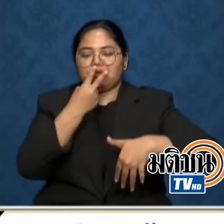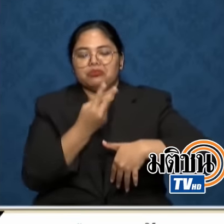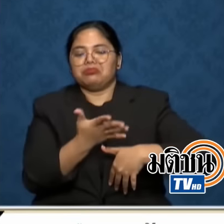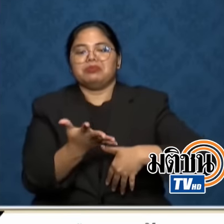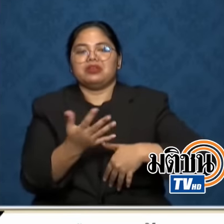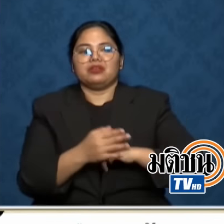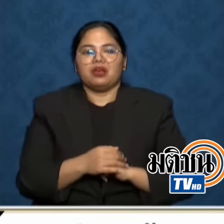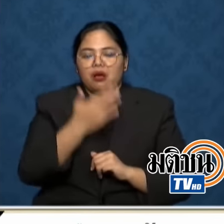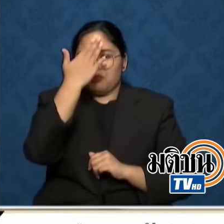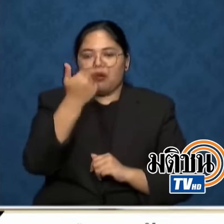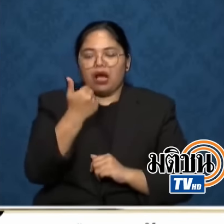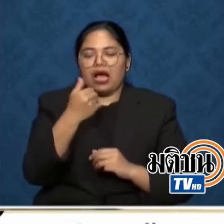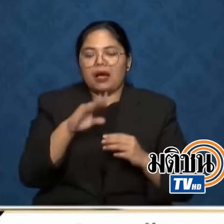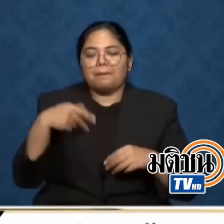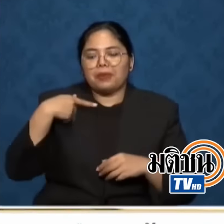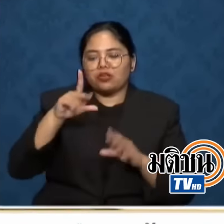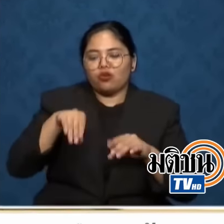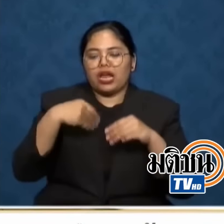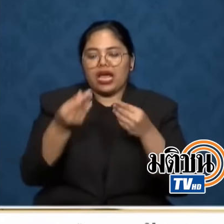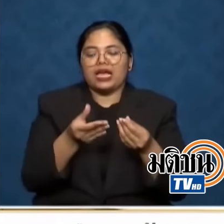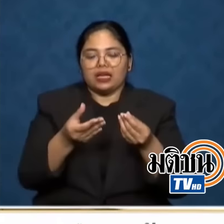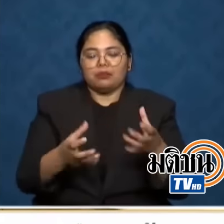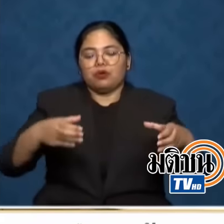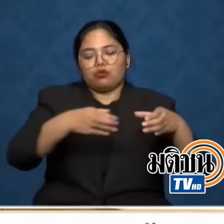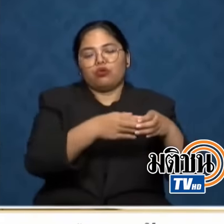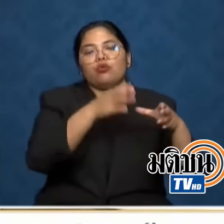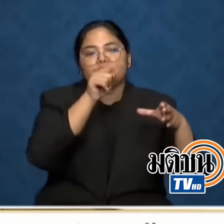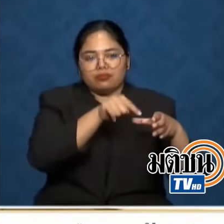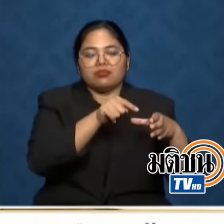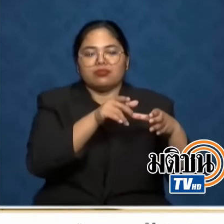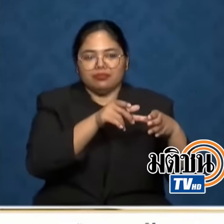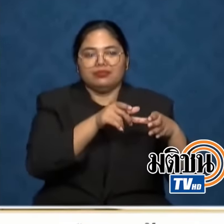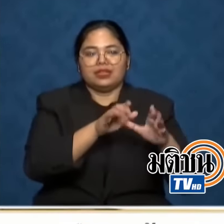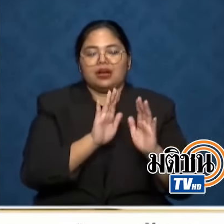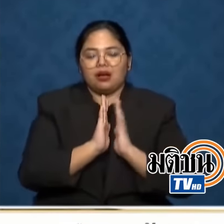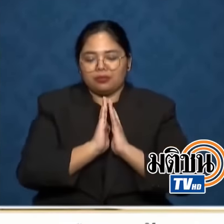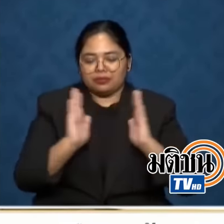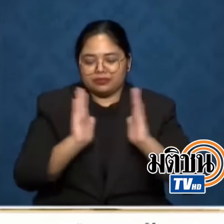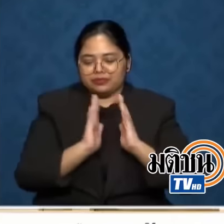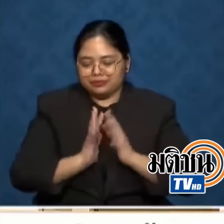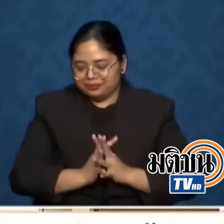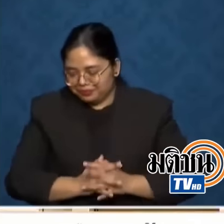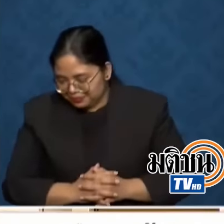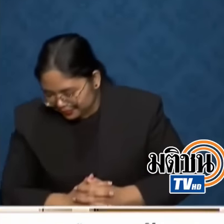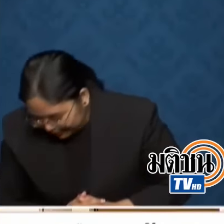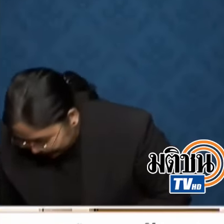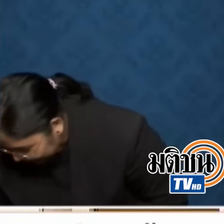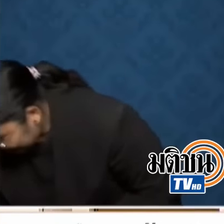ราะอาจจะเป็นการเอื้อผลประโยชน์กับกลุ่มคนคนใดคนหนึ่งก็ได้ครับขอบคุณมากครับ